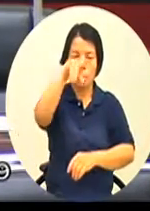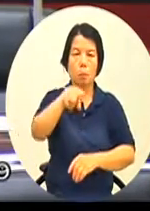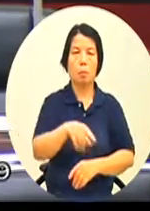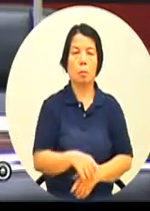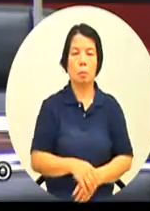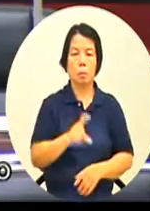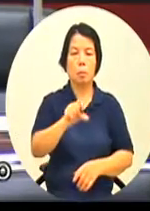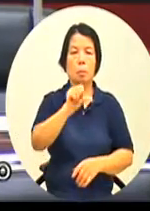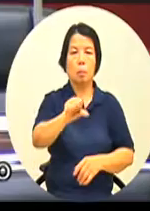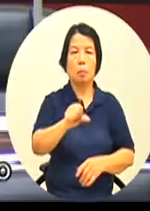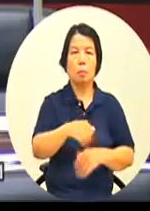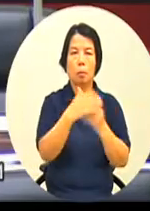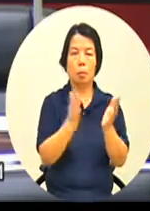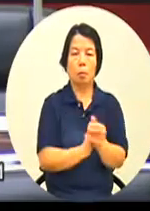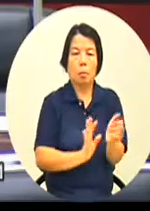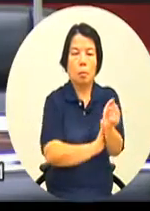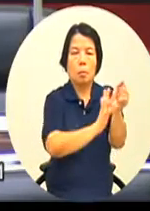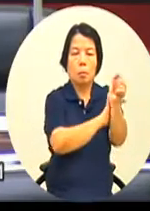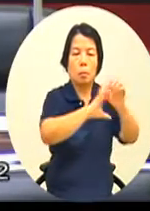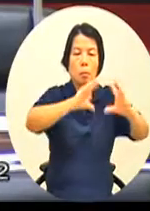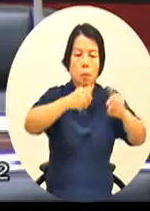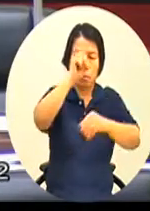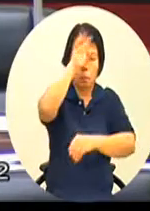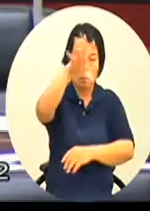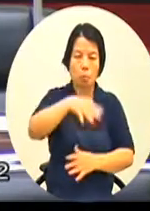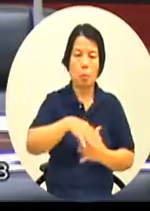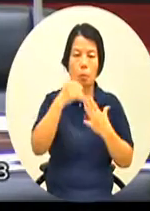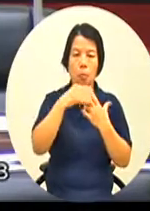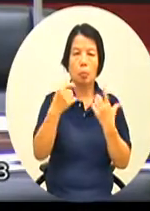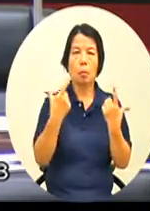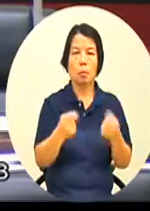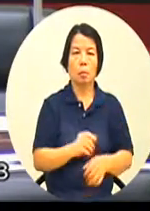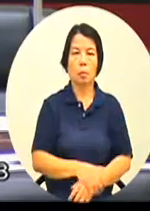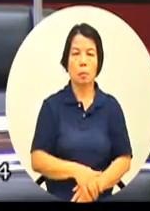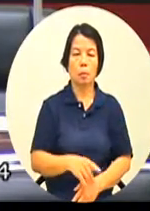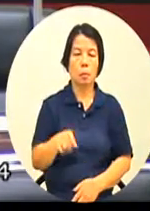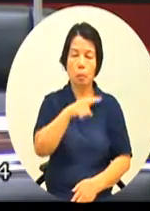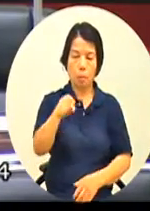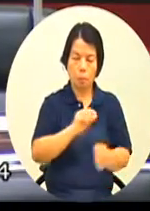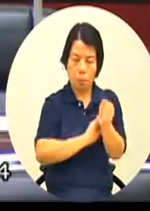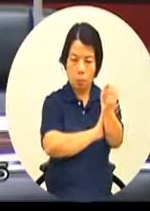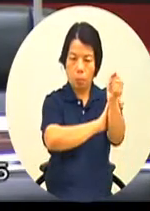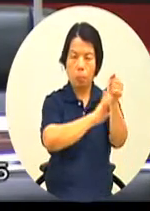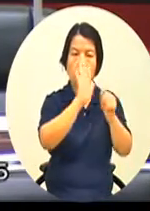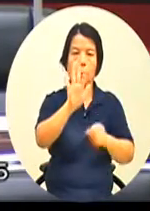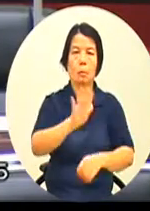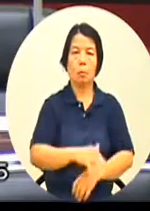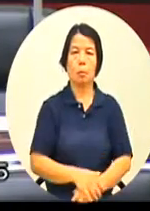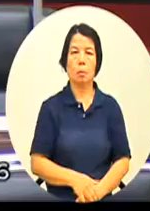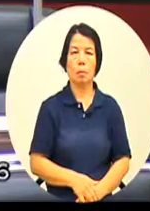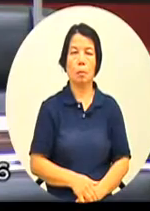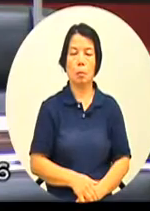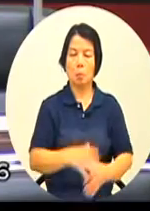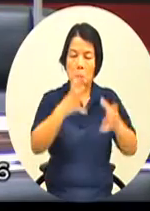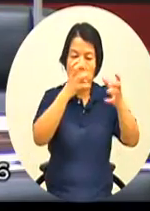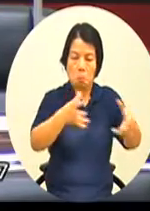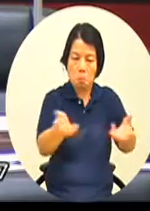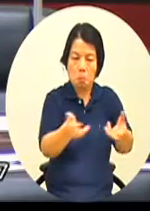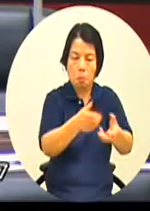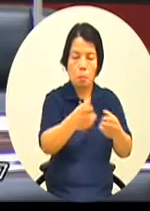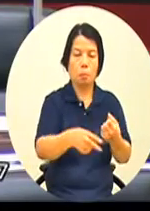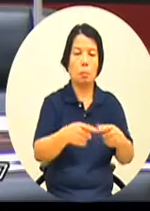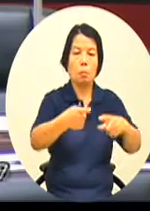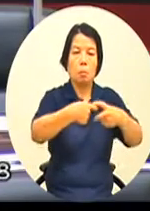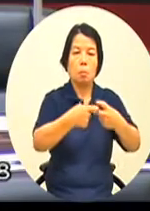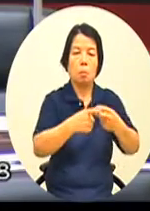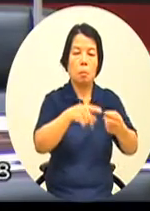15个都是支持国民党的，选举的时候支持国民党，但是他们是支持建李科勇图书馆的。